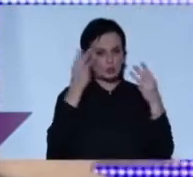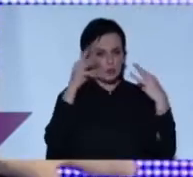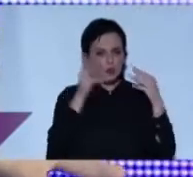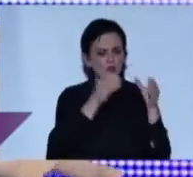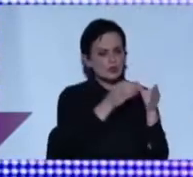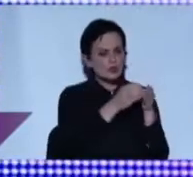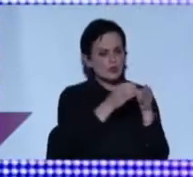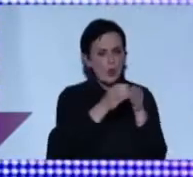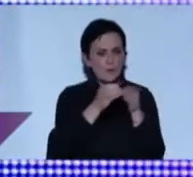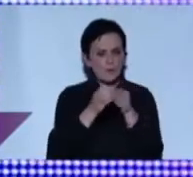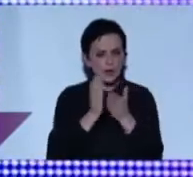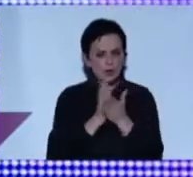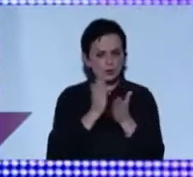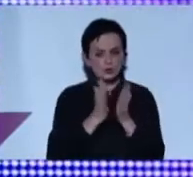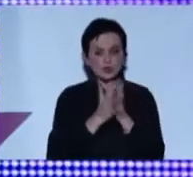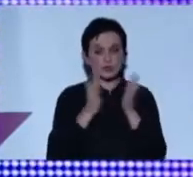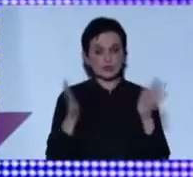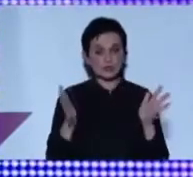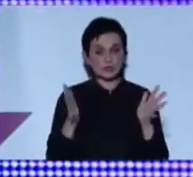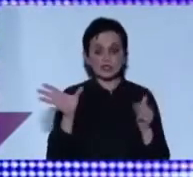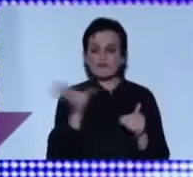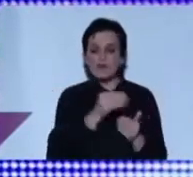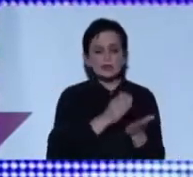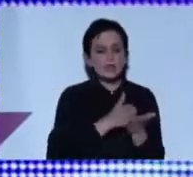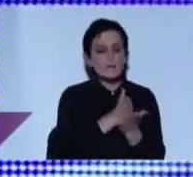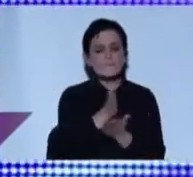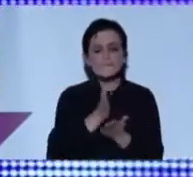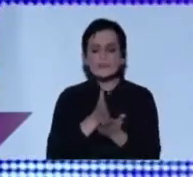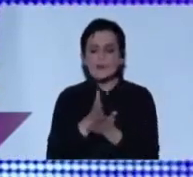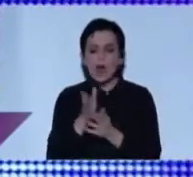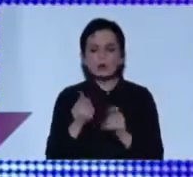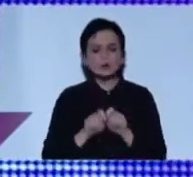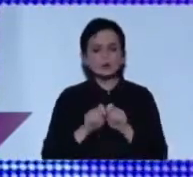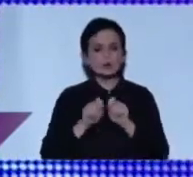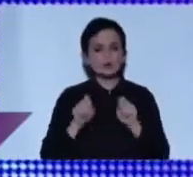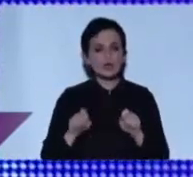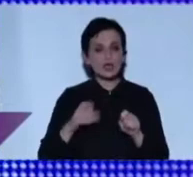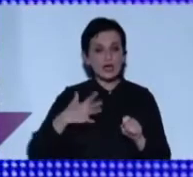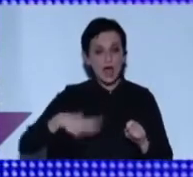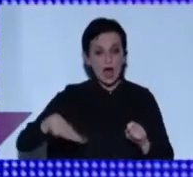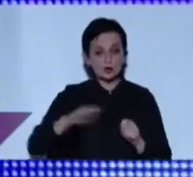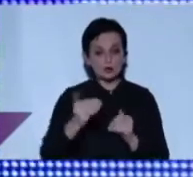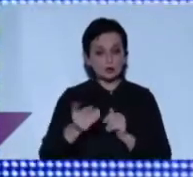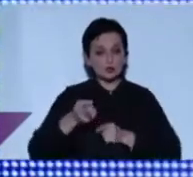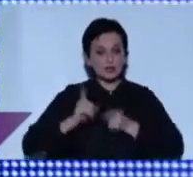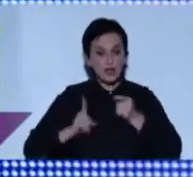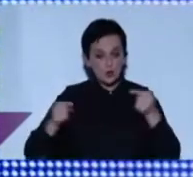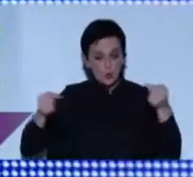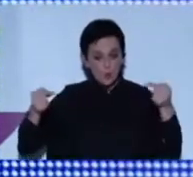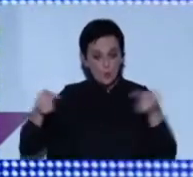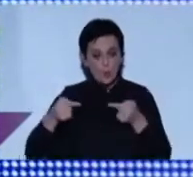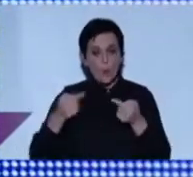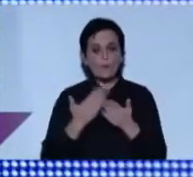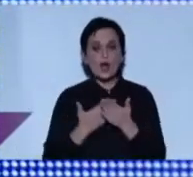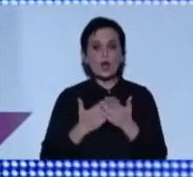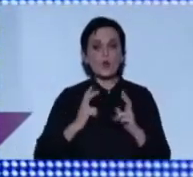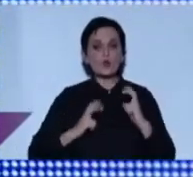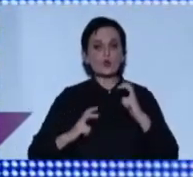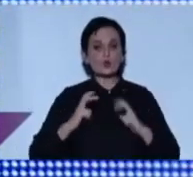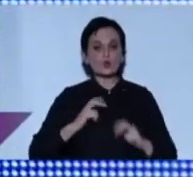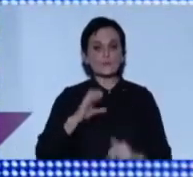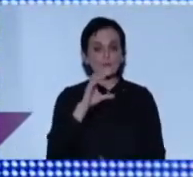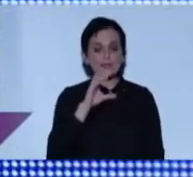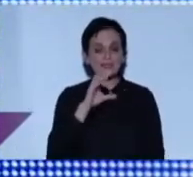კომპლექსური და ძალიან დიდი და ყველა მიმართულები დავნერგოთ, რა თქმა უნდა, ქართულ რეალობაზე მოვარკოთ. მაგალითად, უნივერსიტეტებისთვის არის